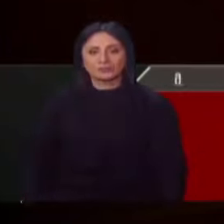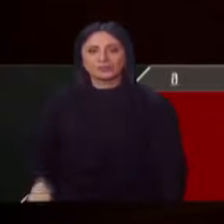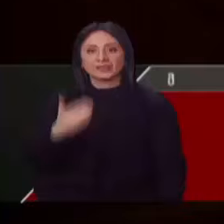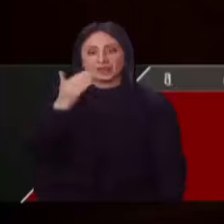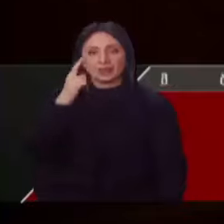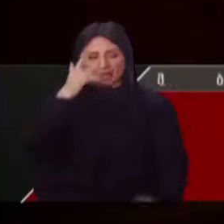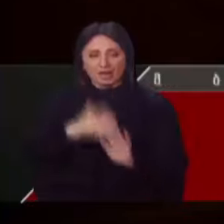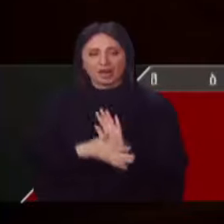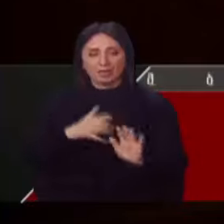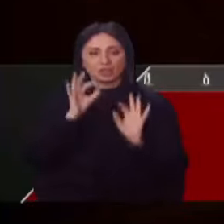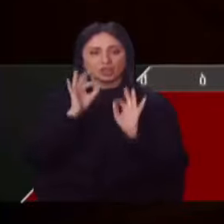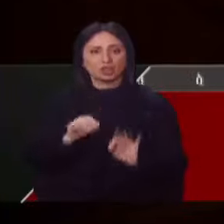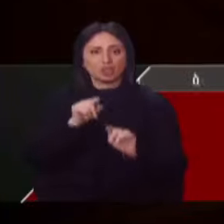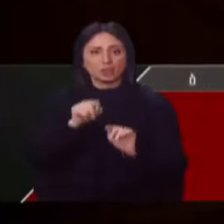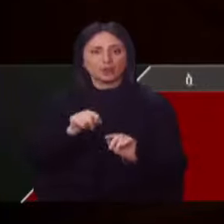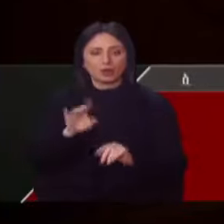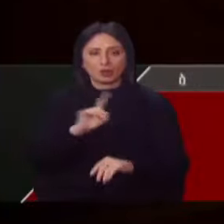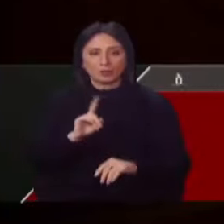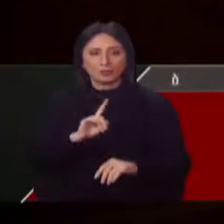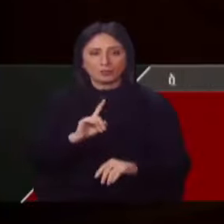mas gaagebineb soret amas rom